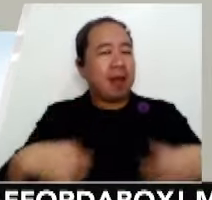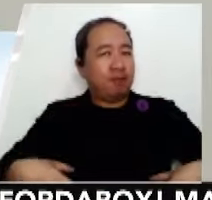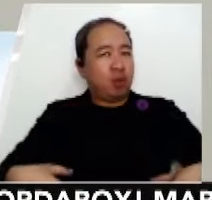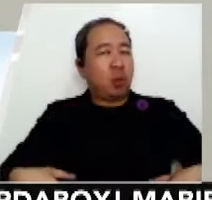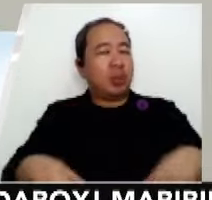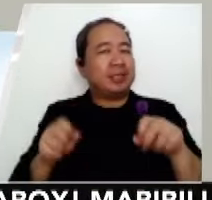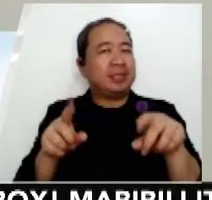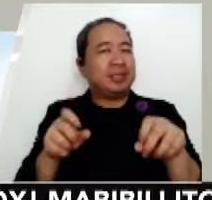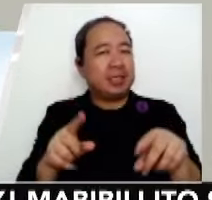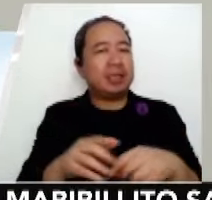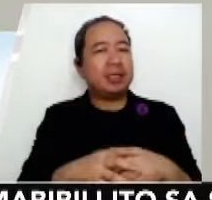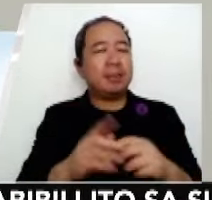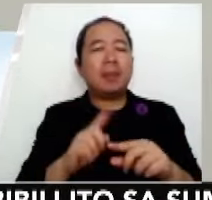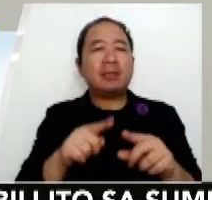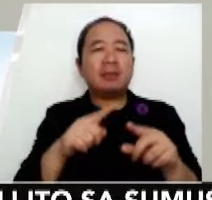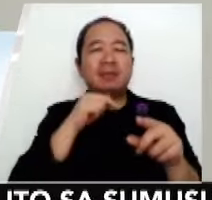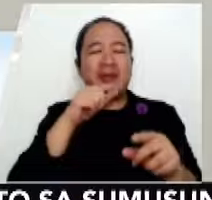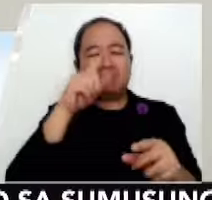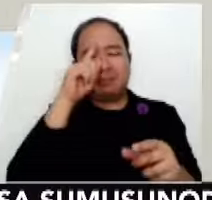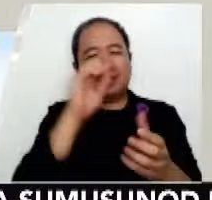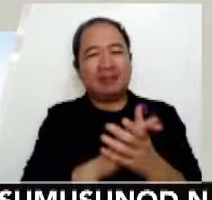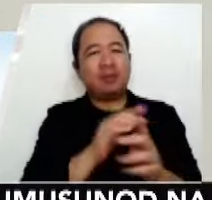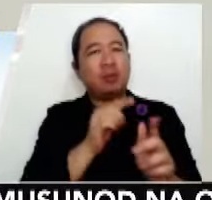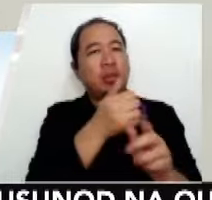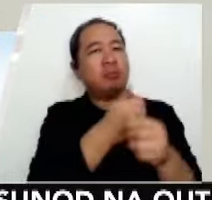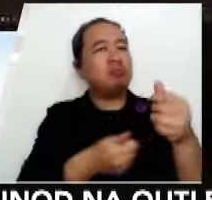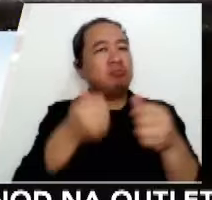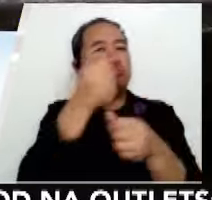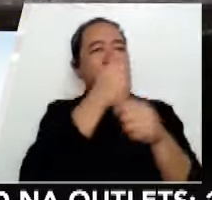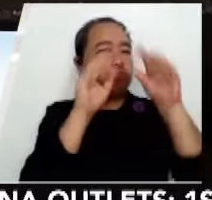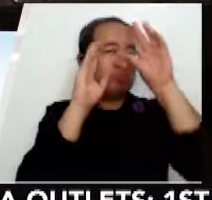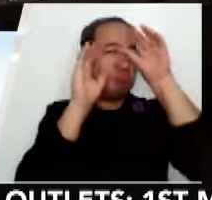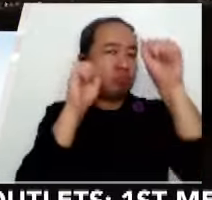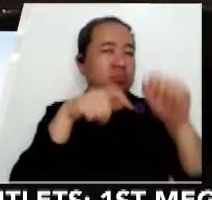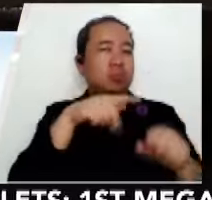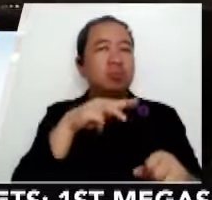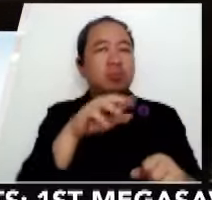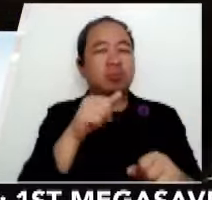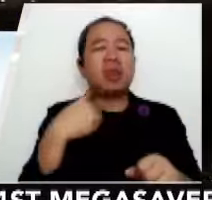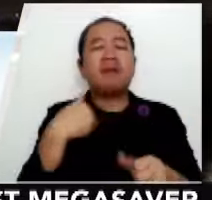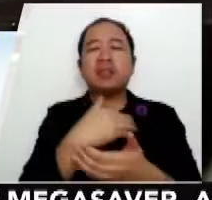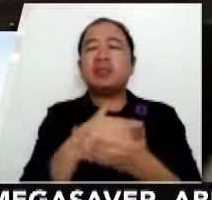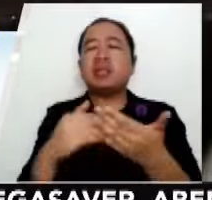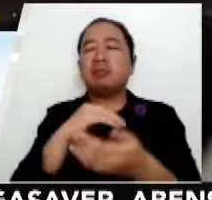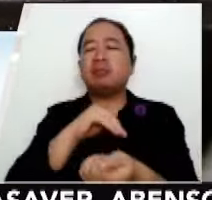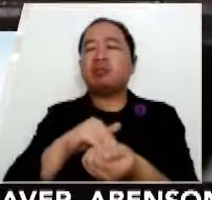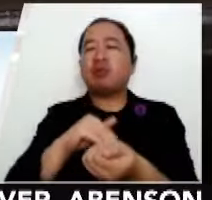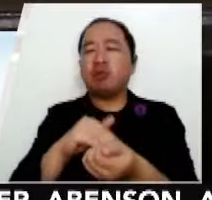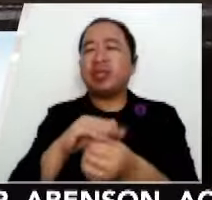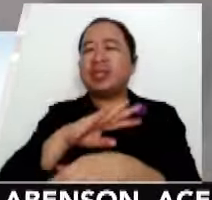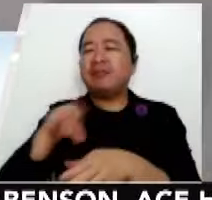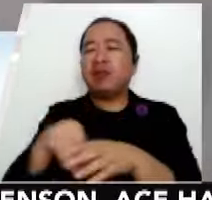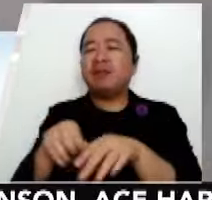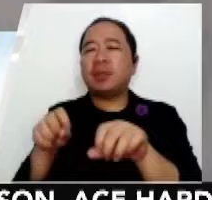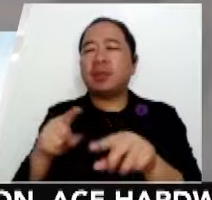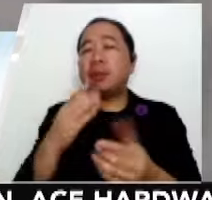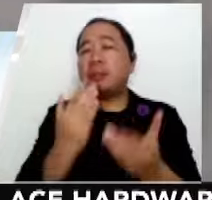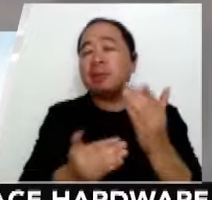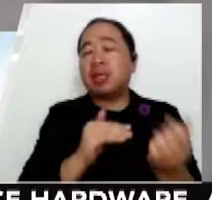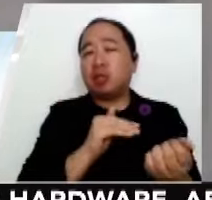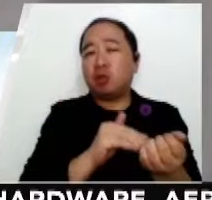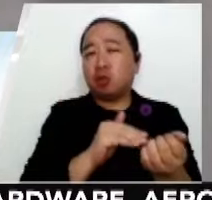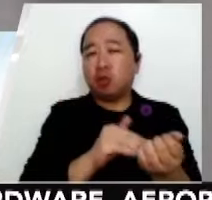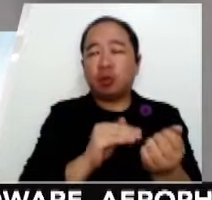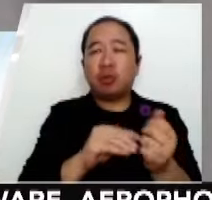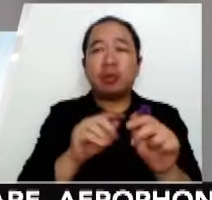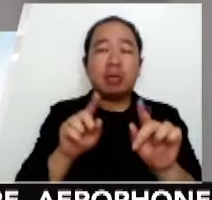PMA, na may mga doktor na sangkot sa mismong bentahan ng kidney. Maaring yung doktor daw ang nag-diagnose, nagpayo kung ano mga kailangan gawin ng